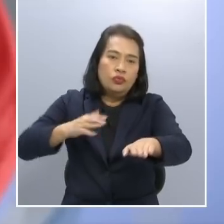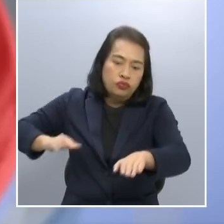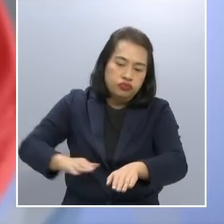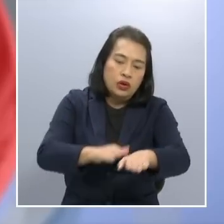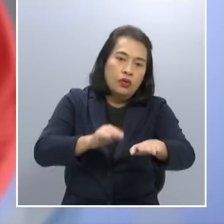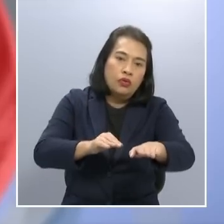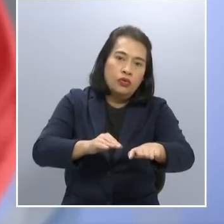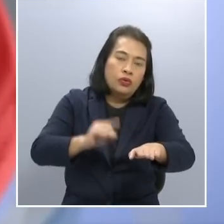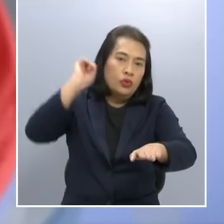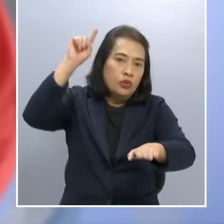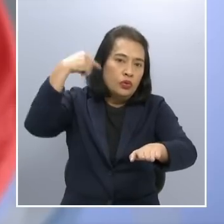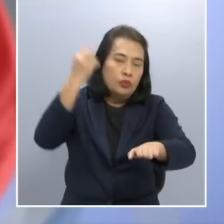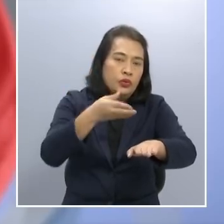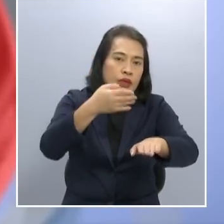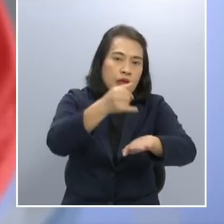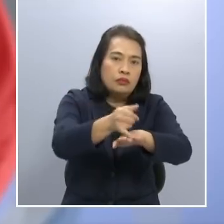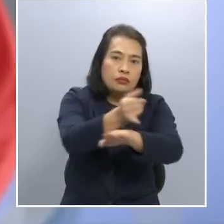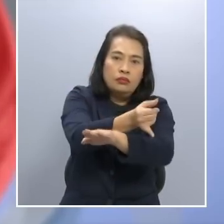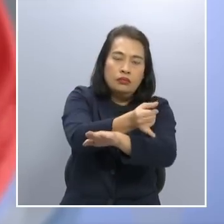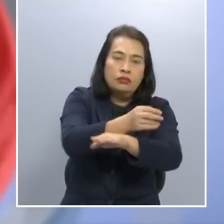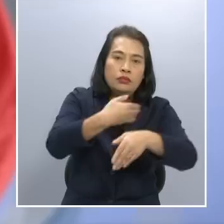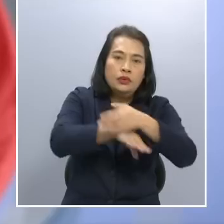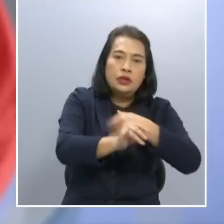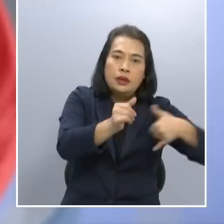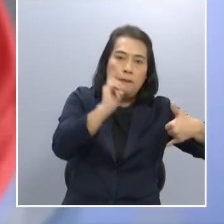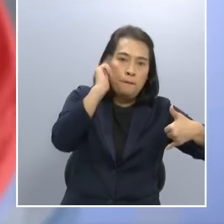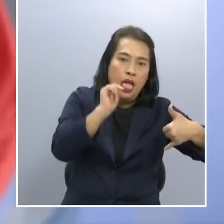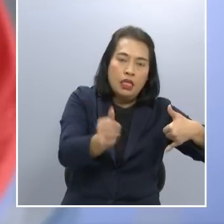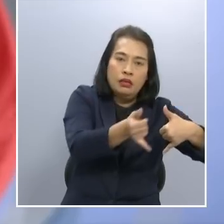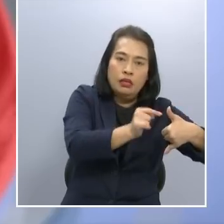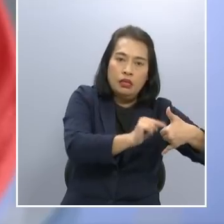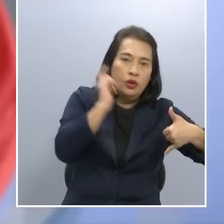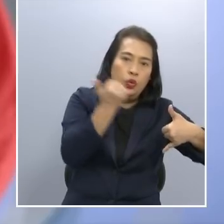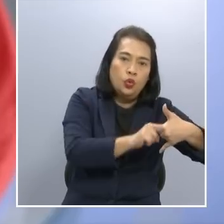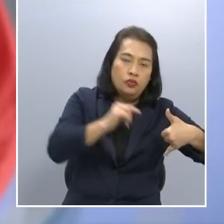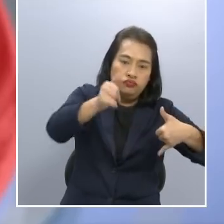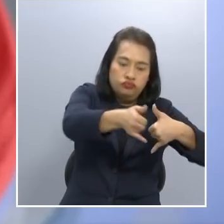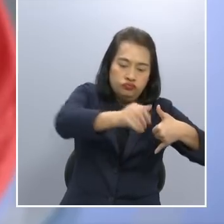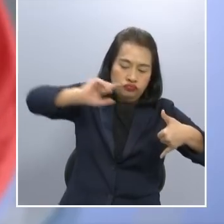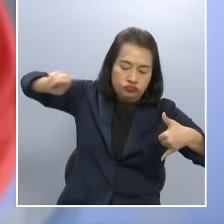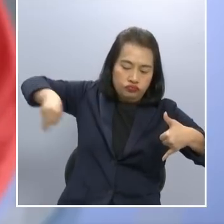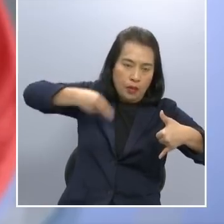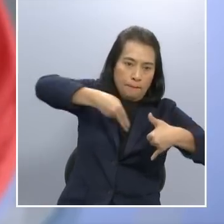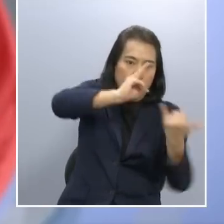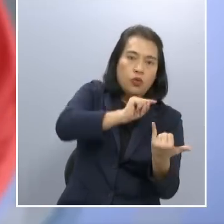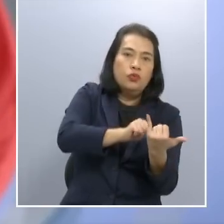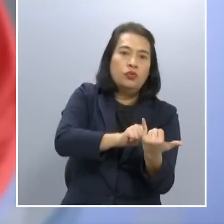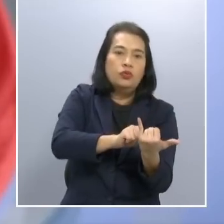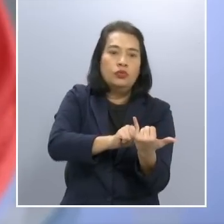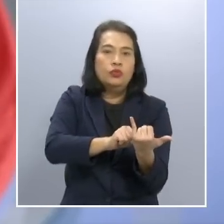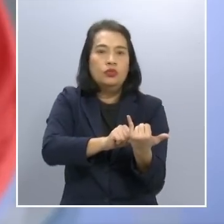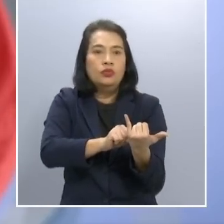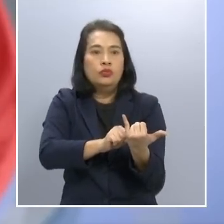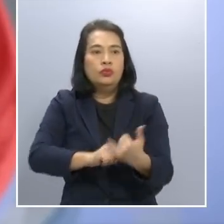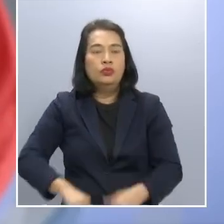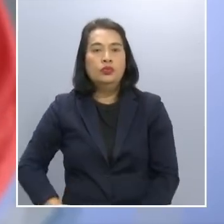จปุ๊บลูกสาวพยายามวิ่งหนีมาเกาะหลังแม่ผู้ชายลงมาแล้วจ่อยิงคุณผู้ชมคิดดูสิมันเกินไหมนะ ค่ะ